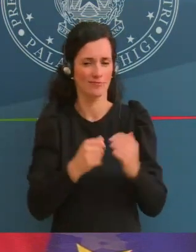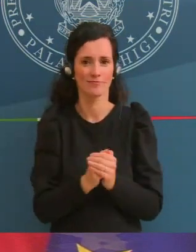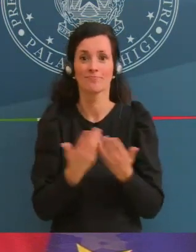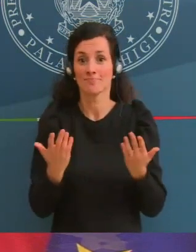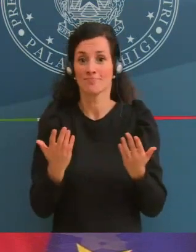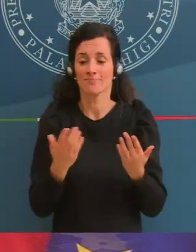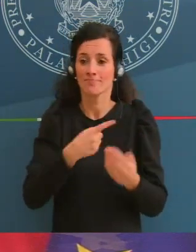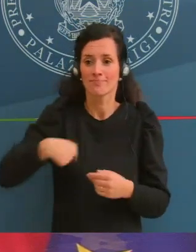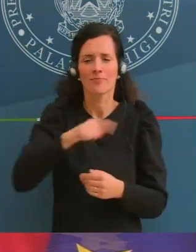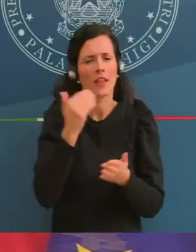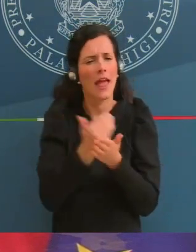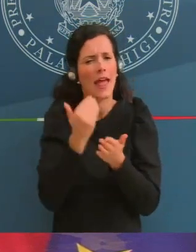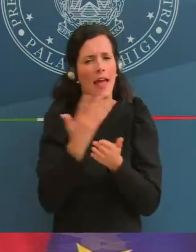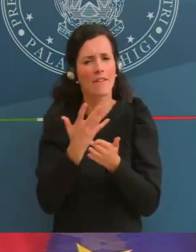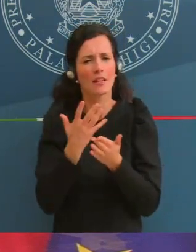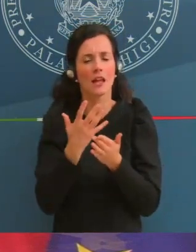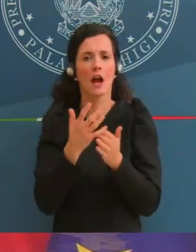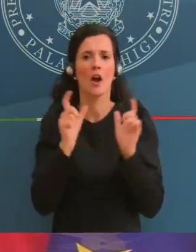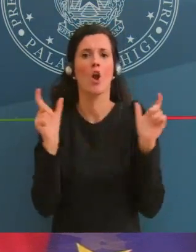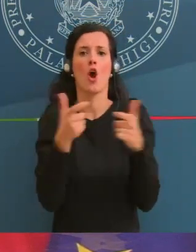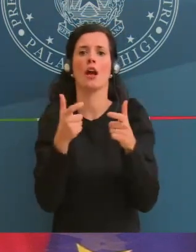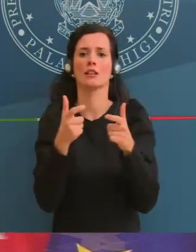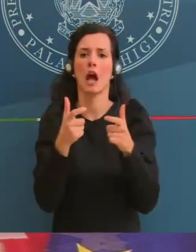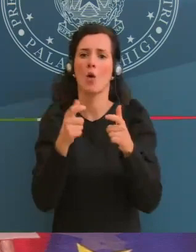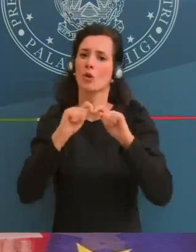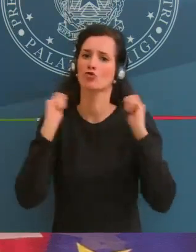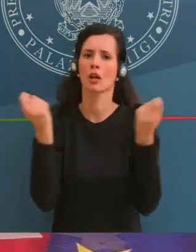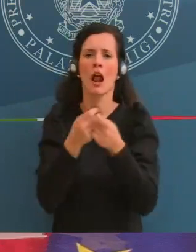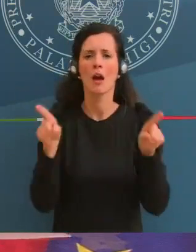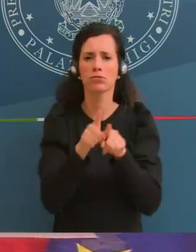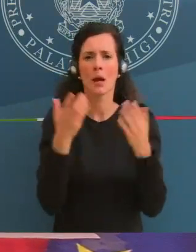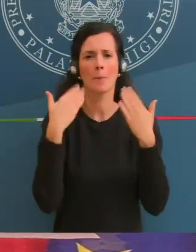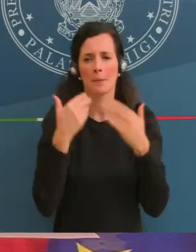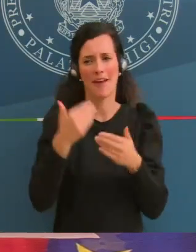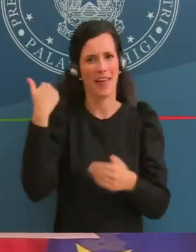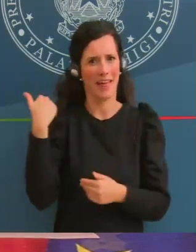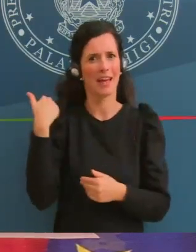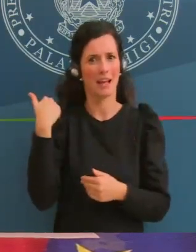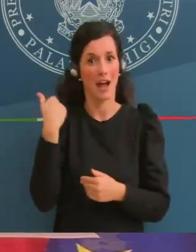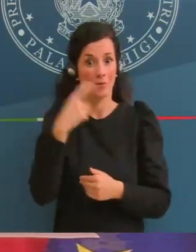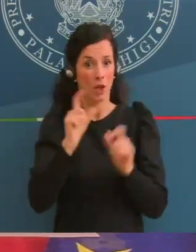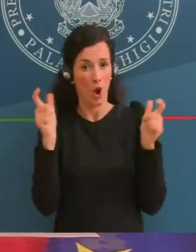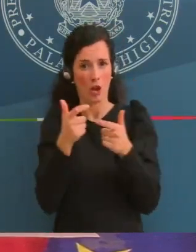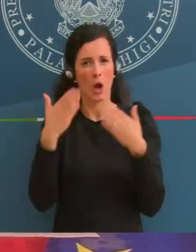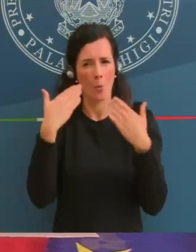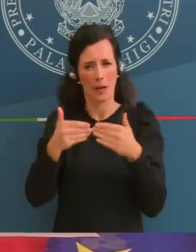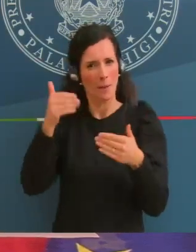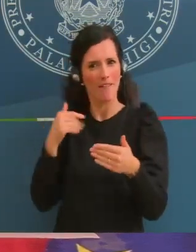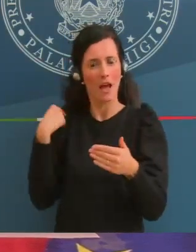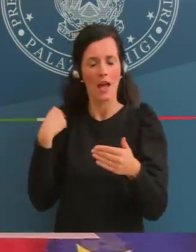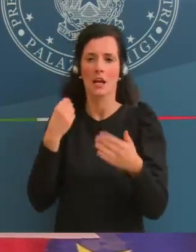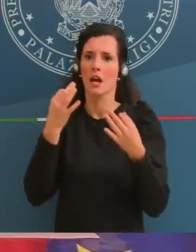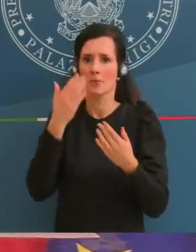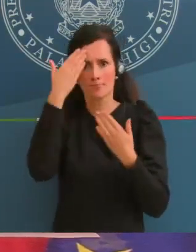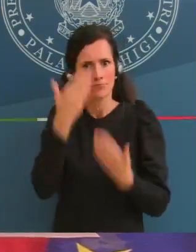per tutto il paese sia in termini economici che sociali questi risultati ci confortano ma c'è un aspetto